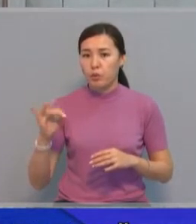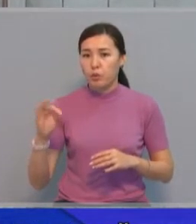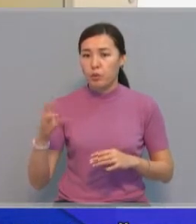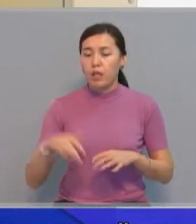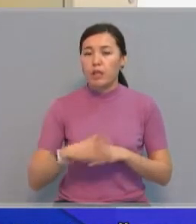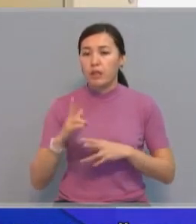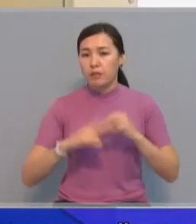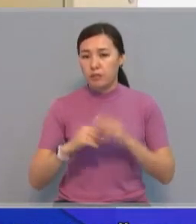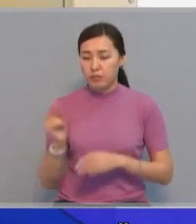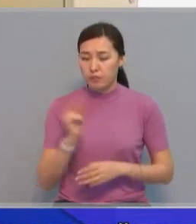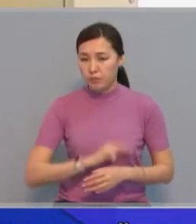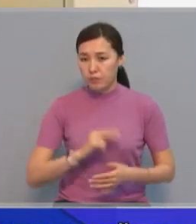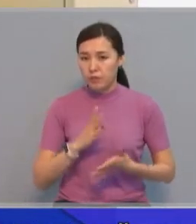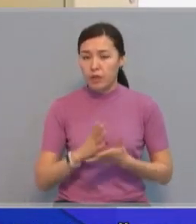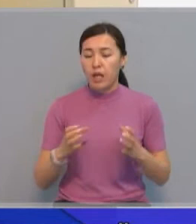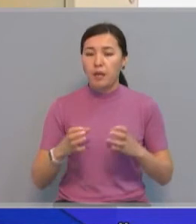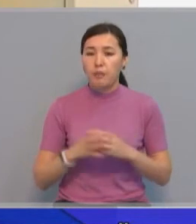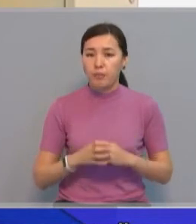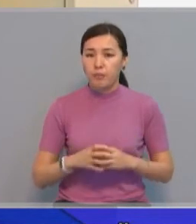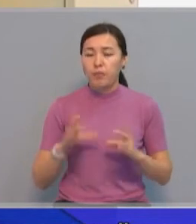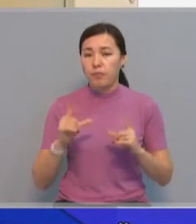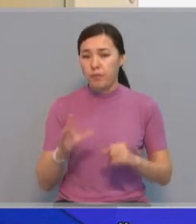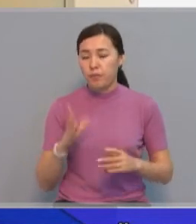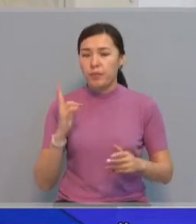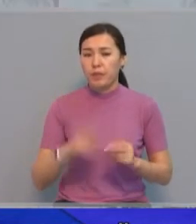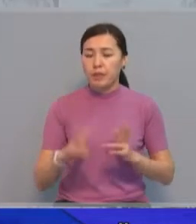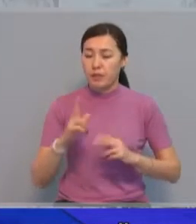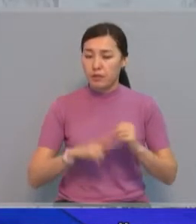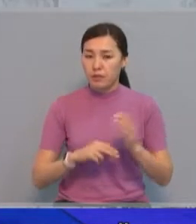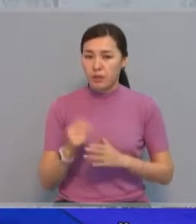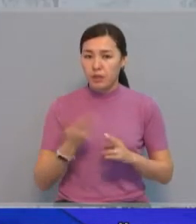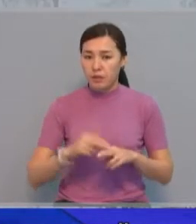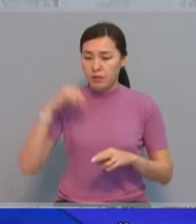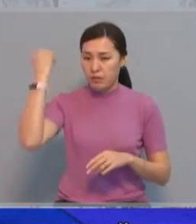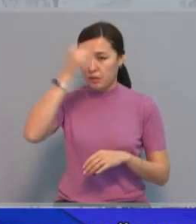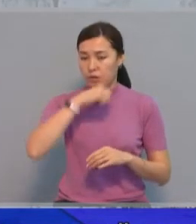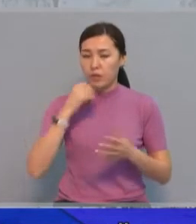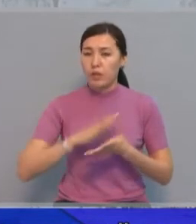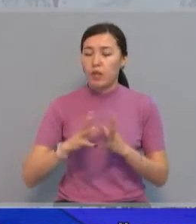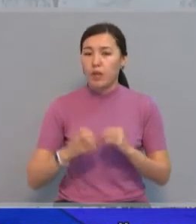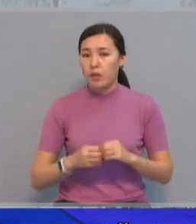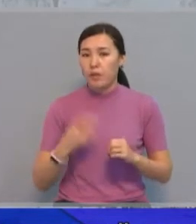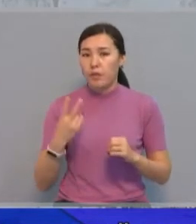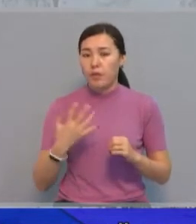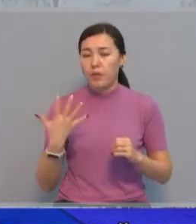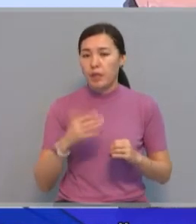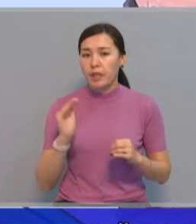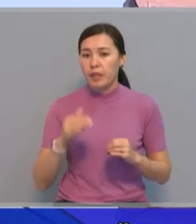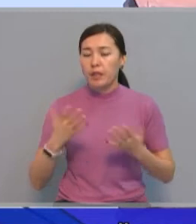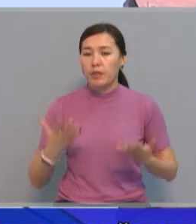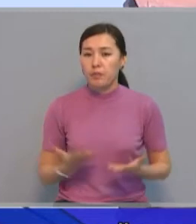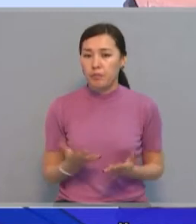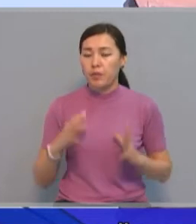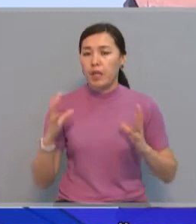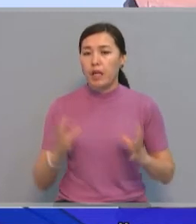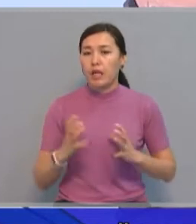ведется строительство водопровода. Подрядная компания обещает закончить строительство в этом году. В результате около 25 тысяч жителей